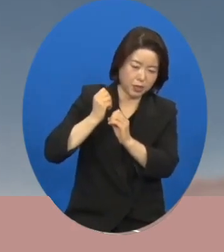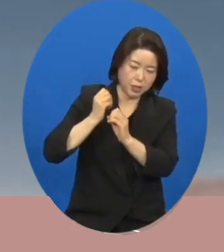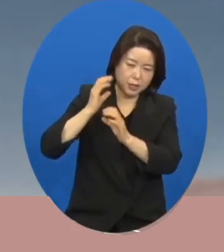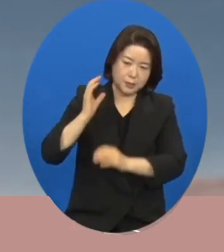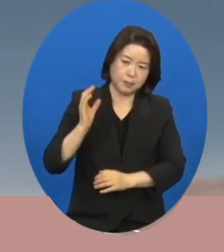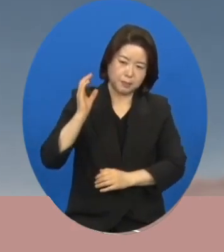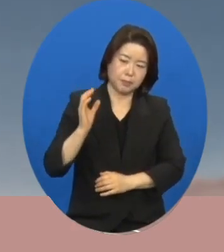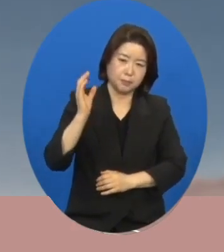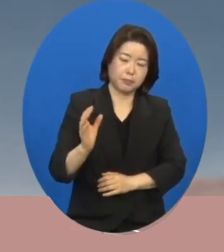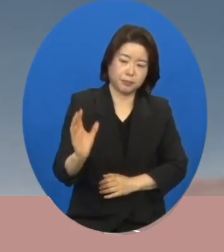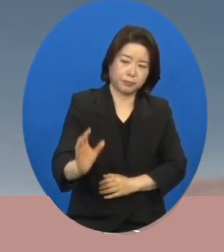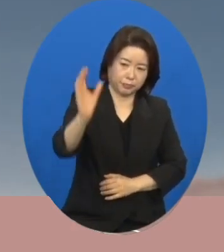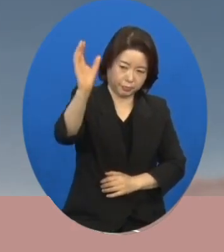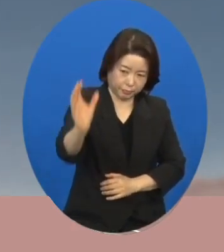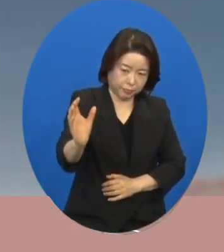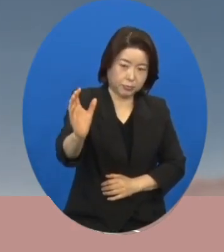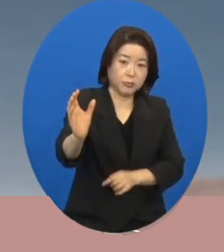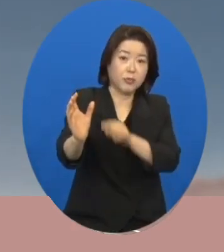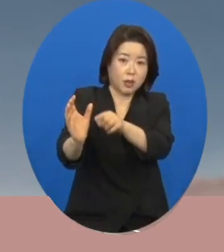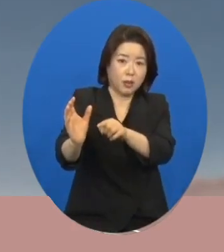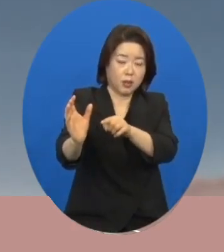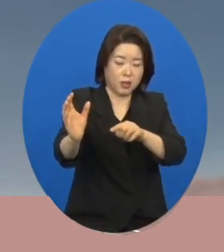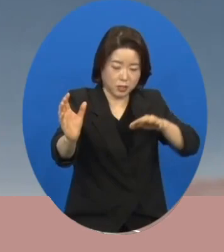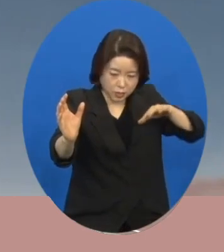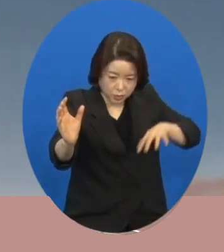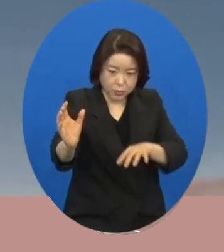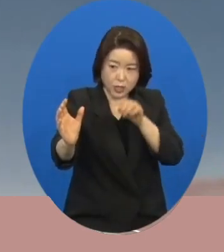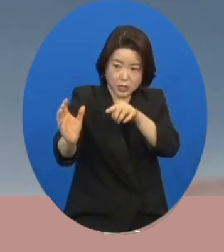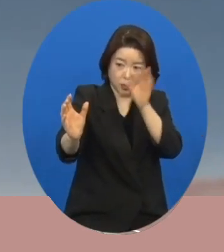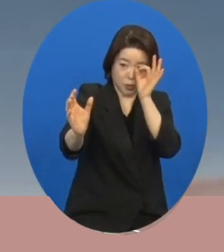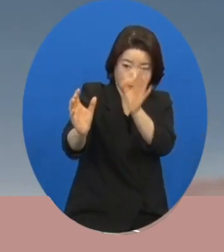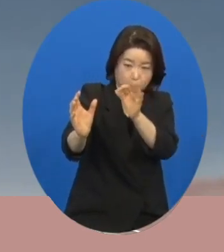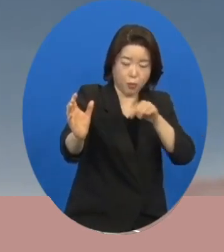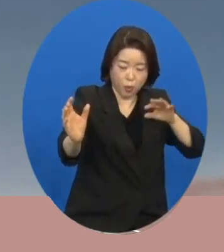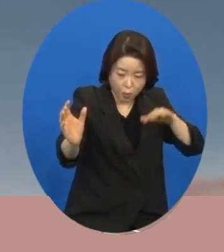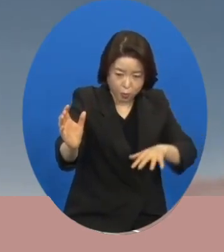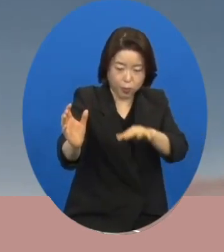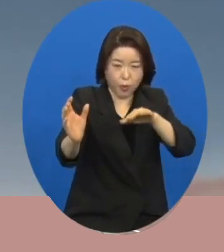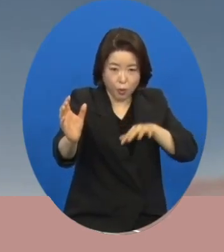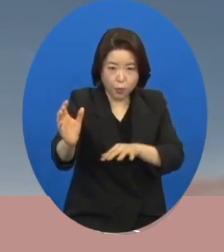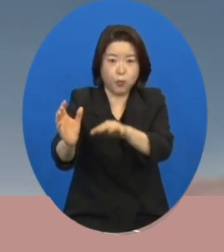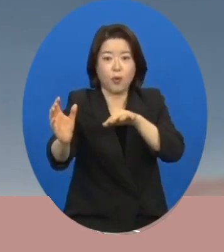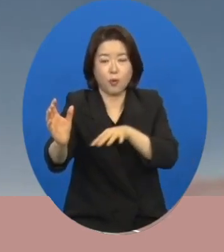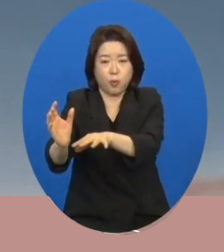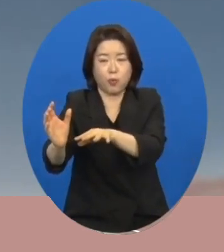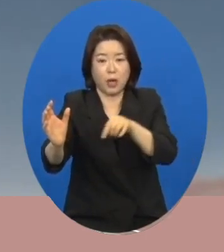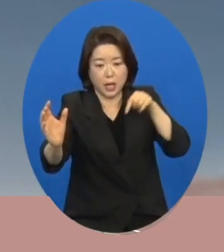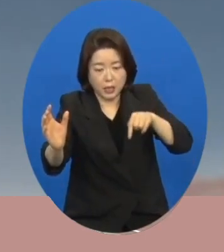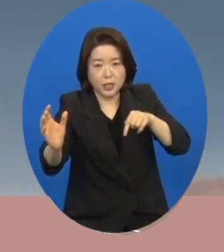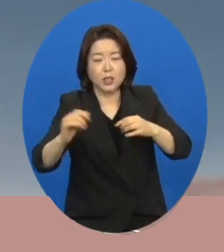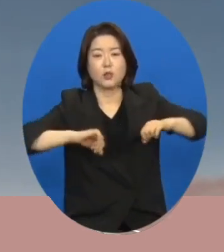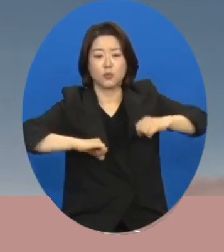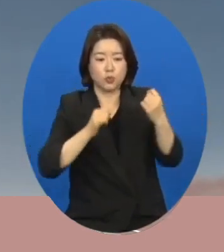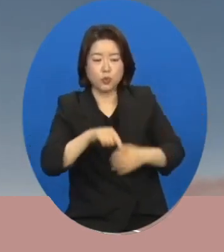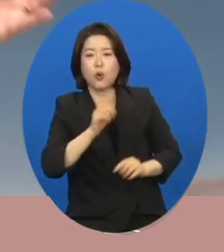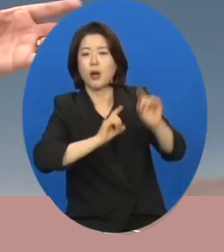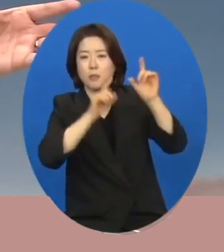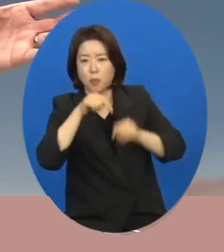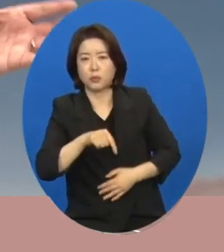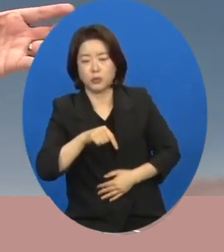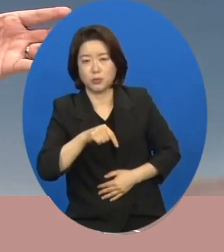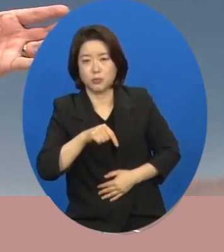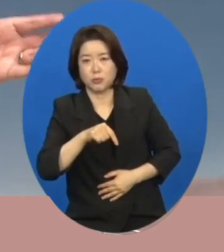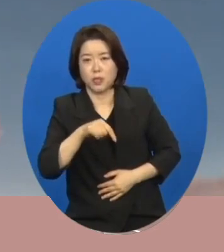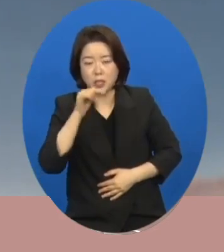든든하게서 있는 거예요 순종하는 이들을 통해서 역사의 변환의 시점에 하나님은 그들을 통해서